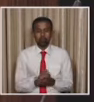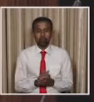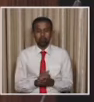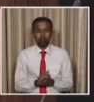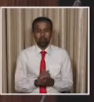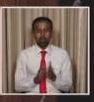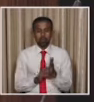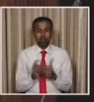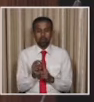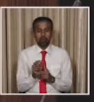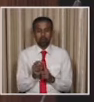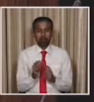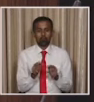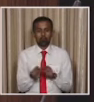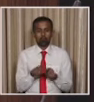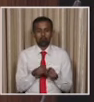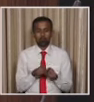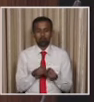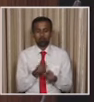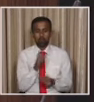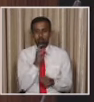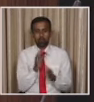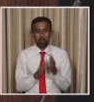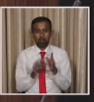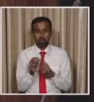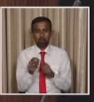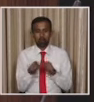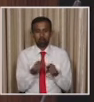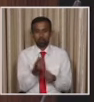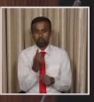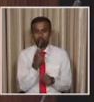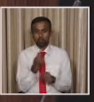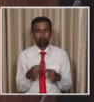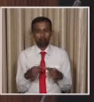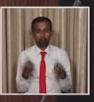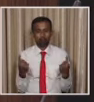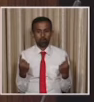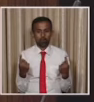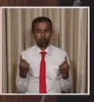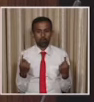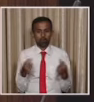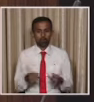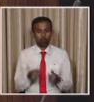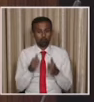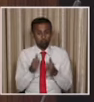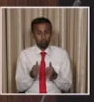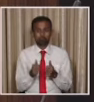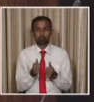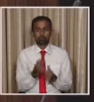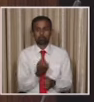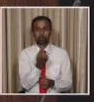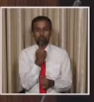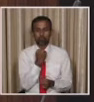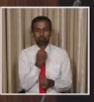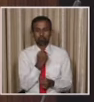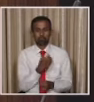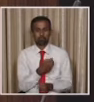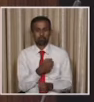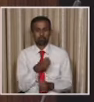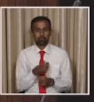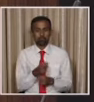එතුමා ඇමතිවරයා විදියට අධිකරණ ඇමතිවරයා විදියට කිව්වේ ඒක නෙමෙයි, මේක තමයි හොඳ මේක කියලා. මේ ගෙවිඳු මෙතන